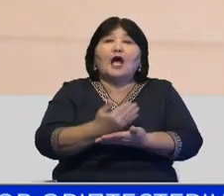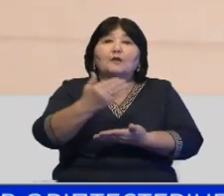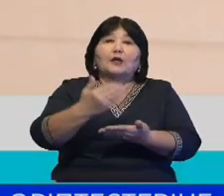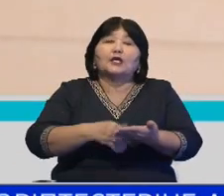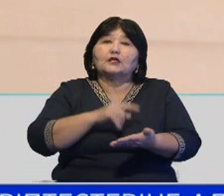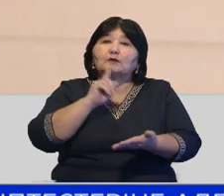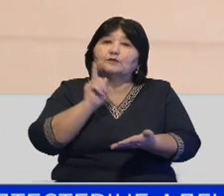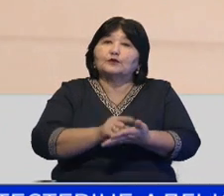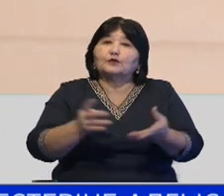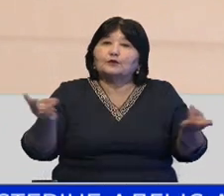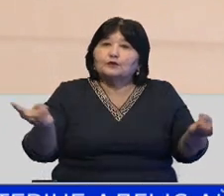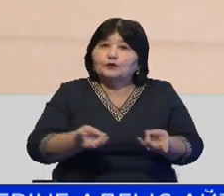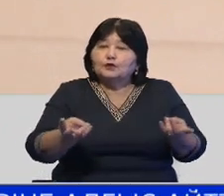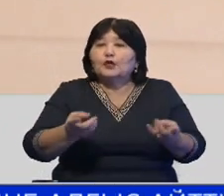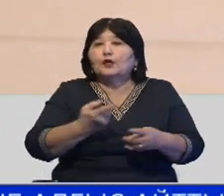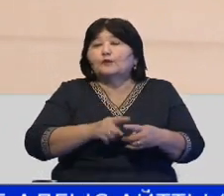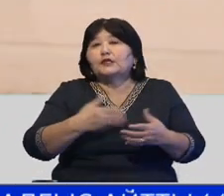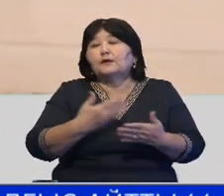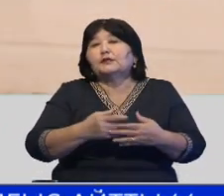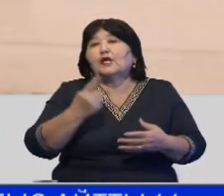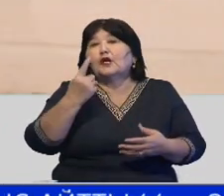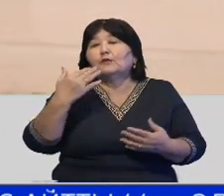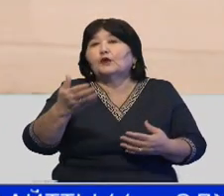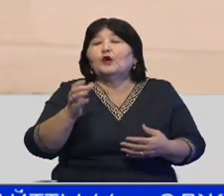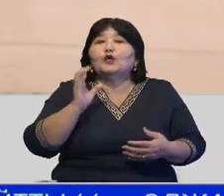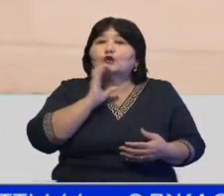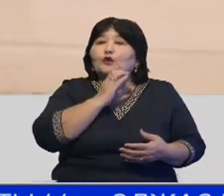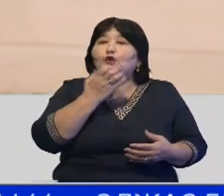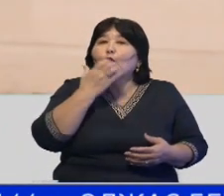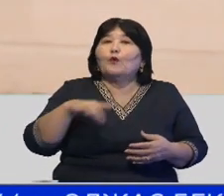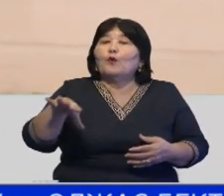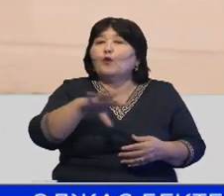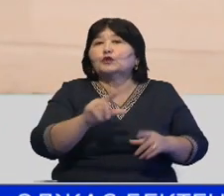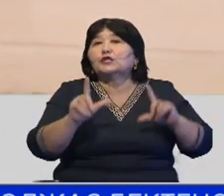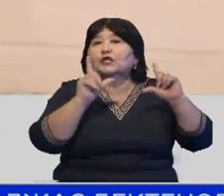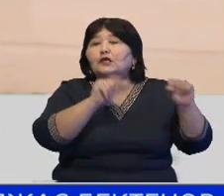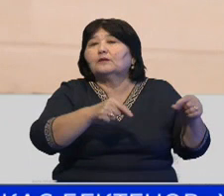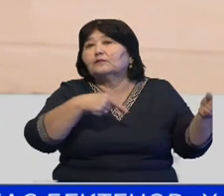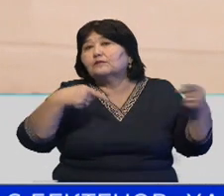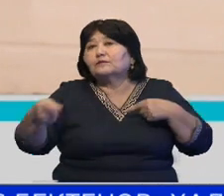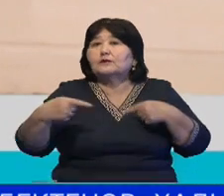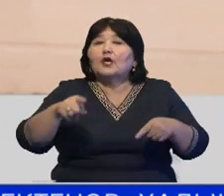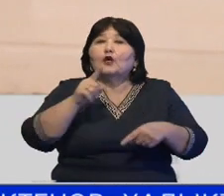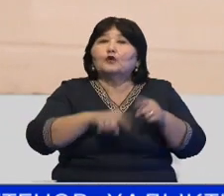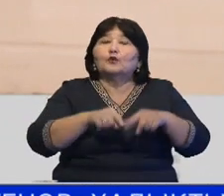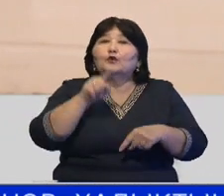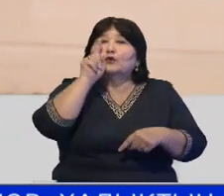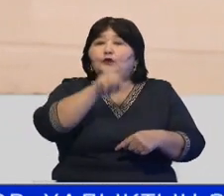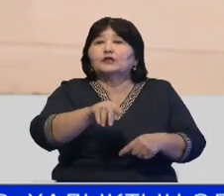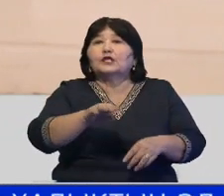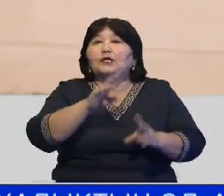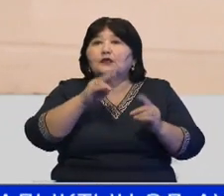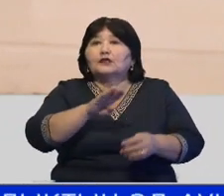үшін, одан бөлек жаңағы, мысалы үшін біреу солтүстіктен оңтүстікке барып, сонда бір туысы несі жатса,